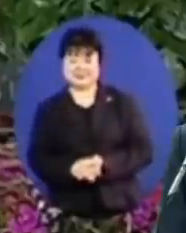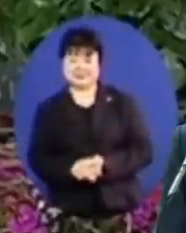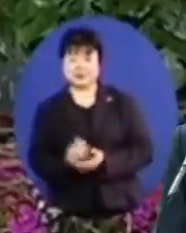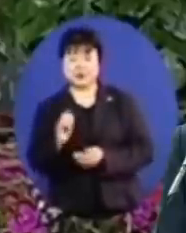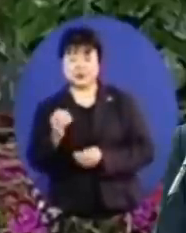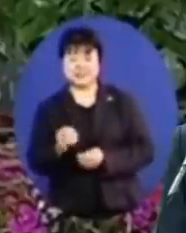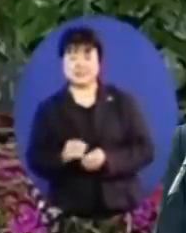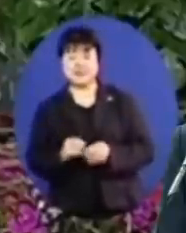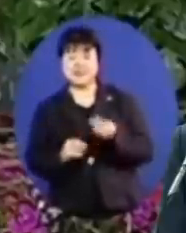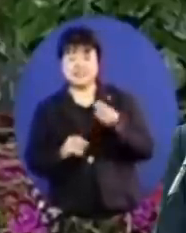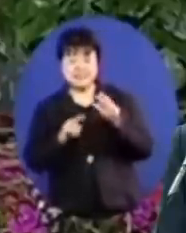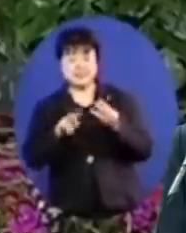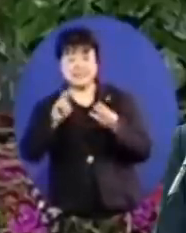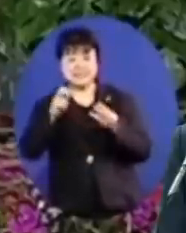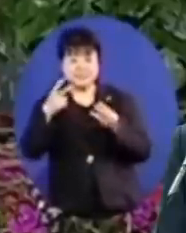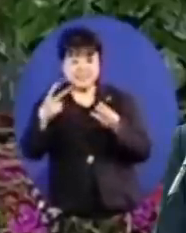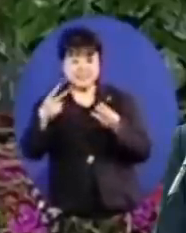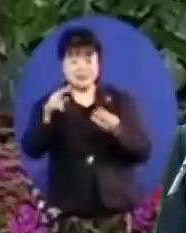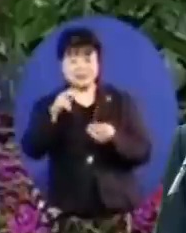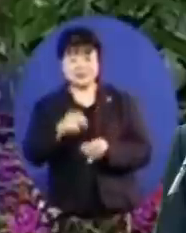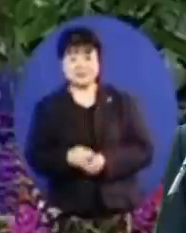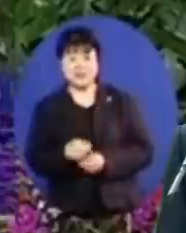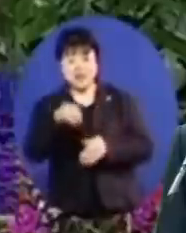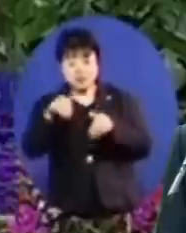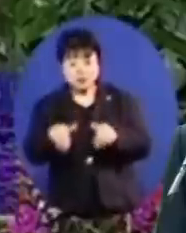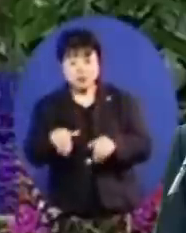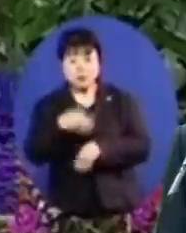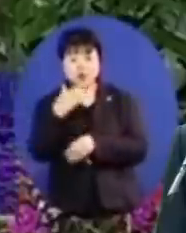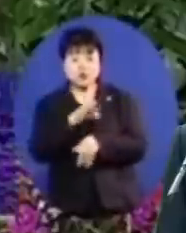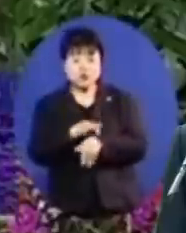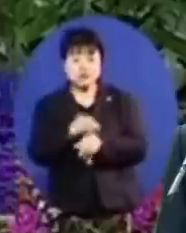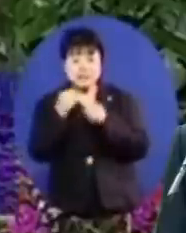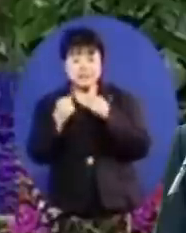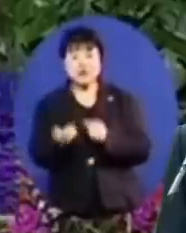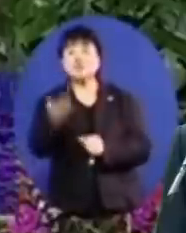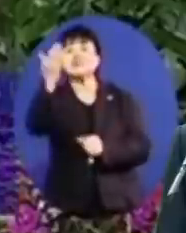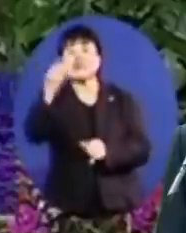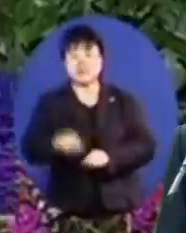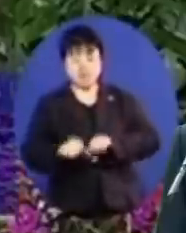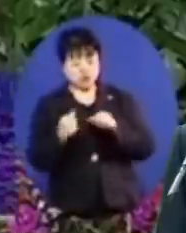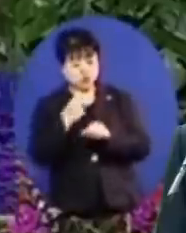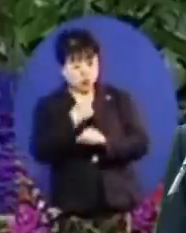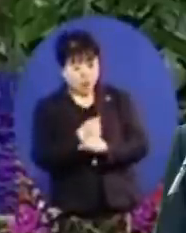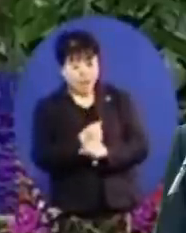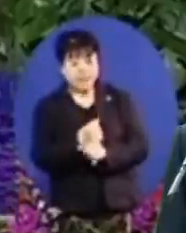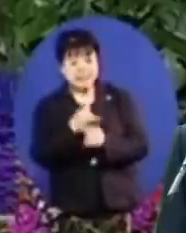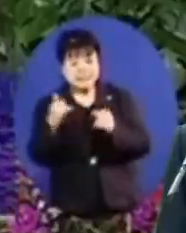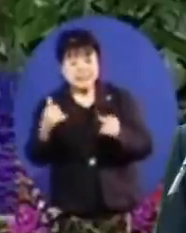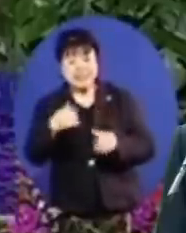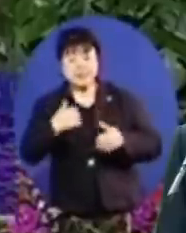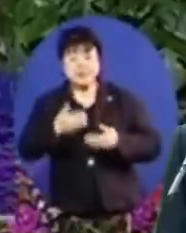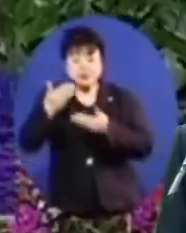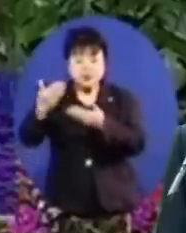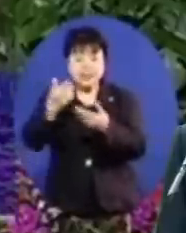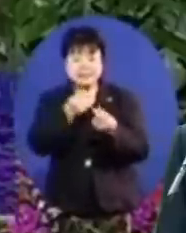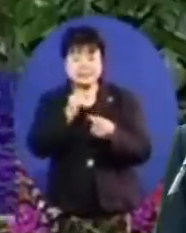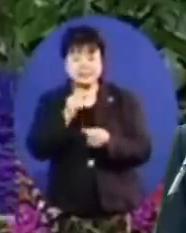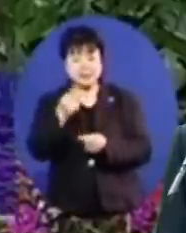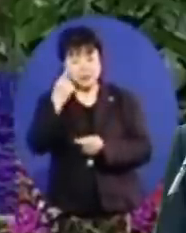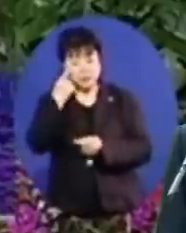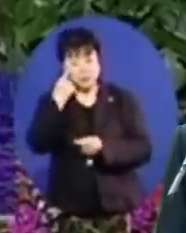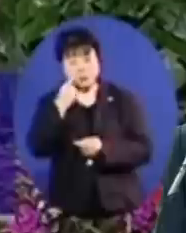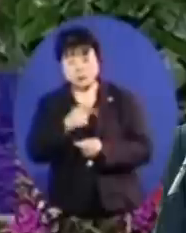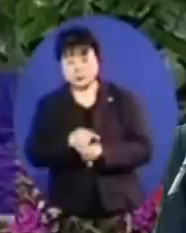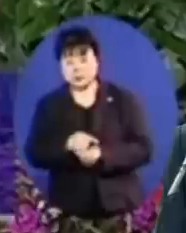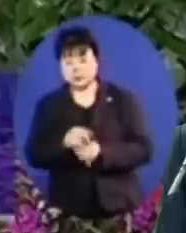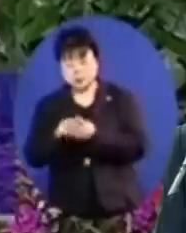골로새서 3장 22절로 23절에 종들아 모든 일에 육신의 상전들에게 순종하되 사람을 기쁘게 하는 자와 같이 눈가림만